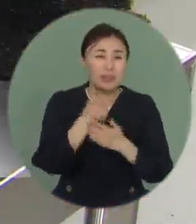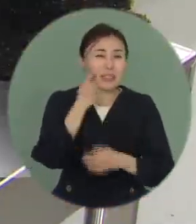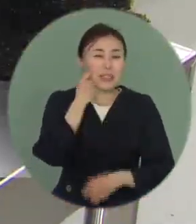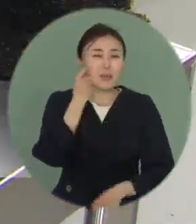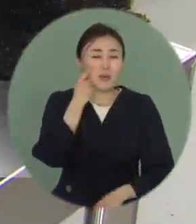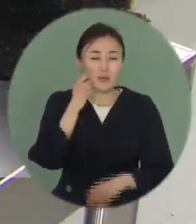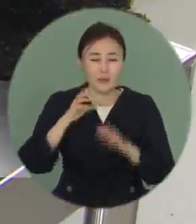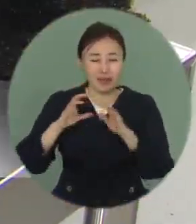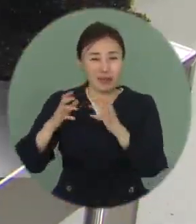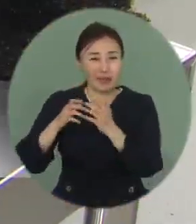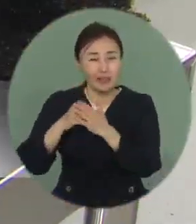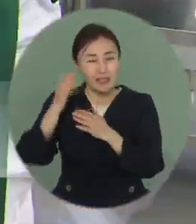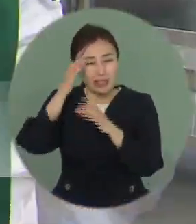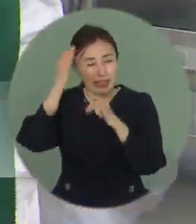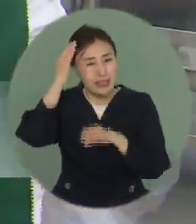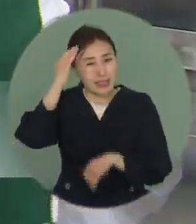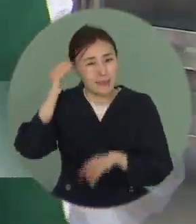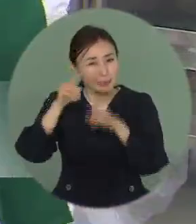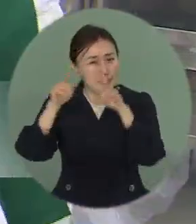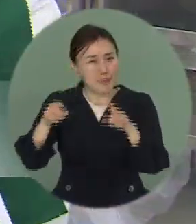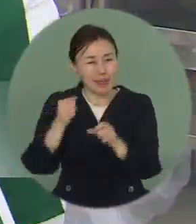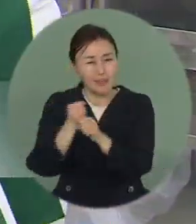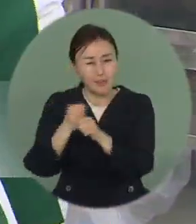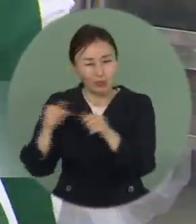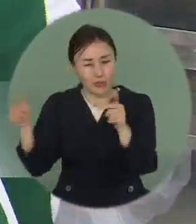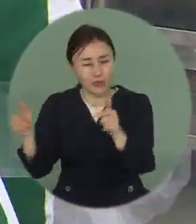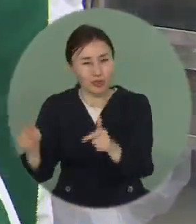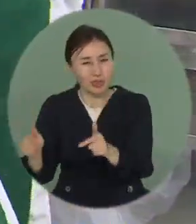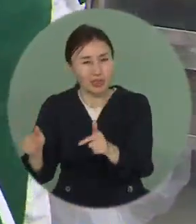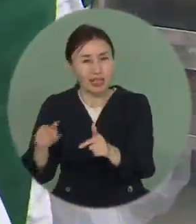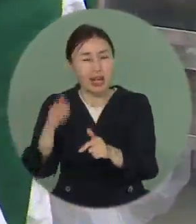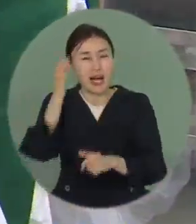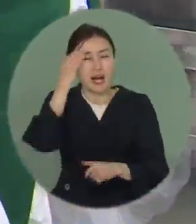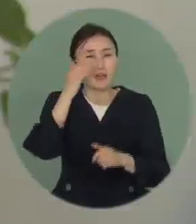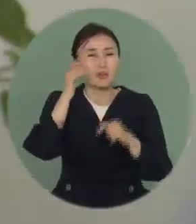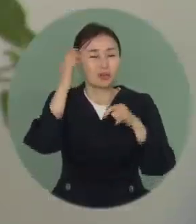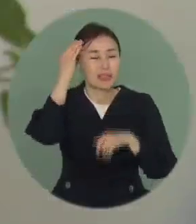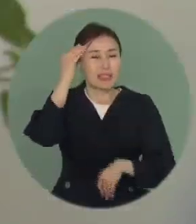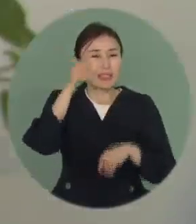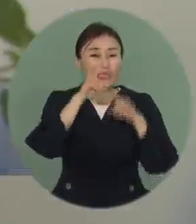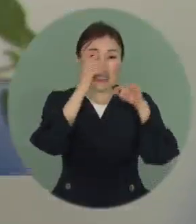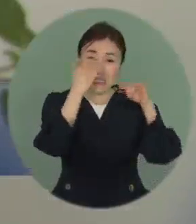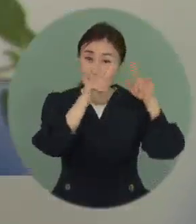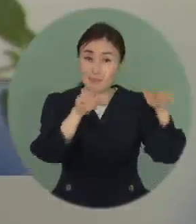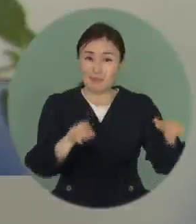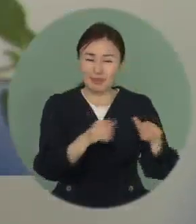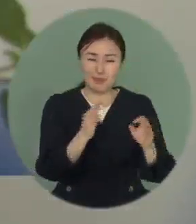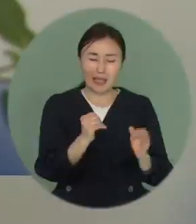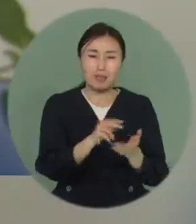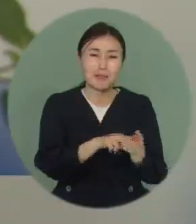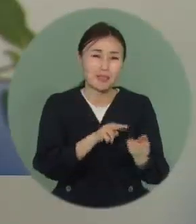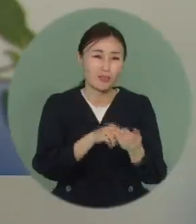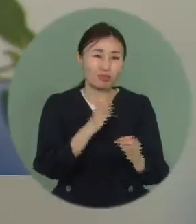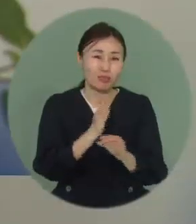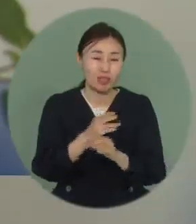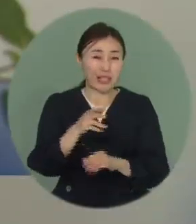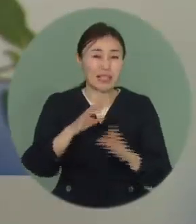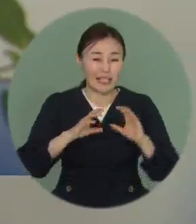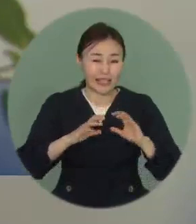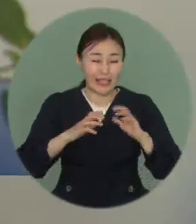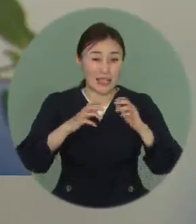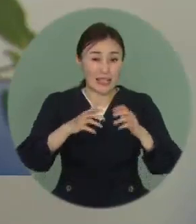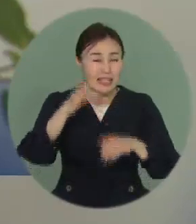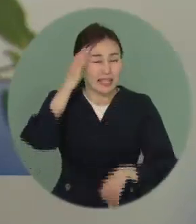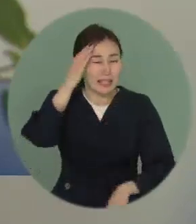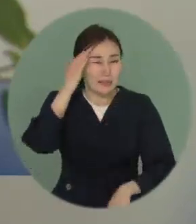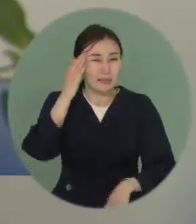생산량이 절반 이상 감소한 것이 원인으로 분석되고 있습니다 결론적으로 말씀드리면 세계적인 김소비